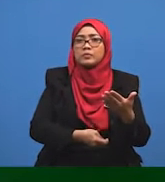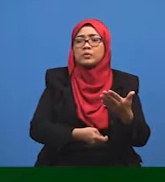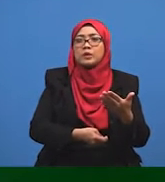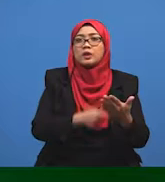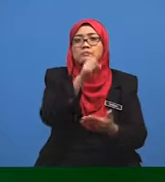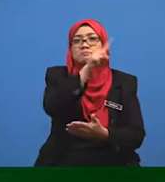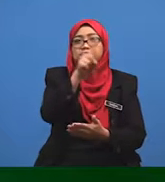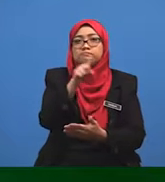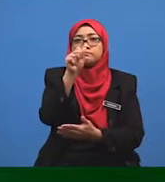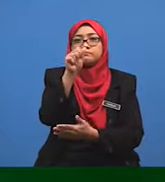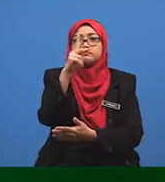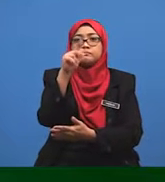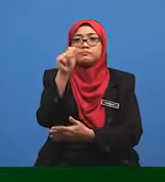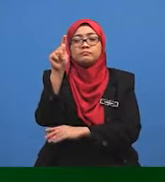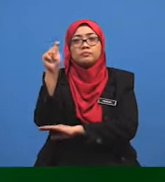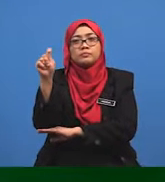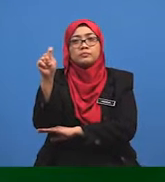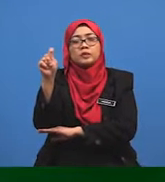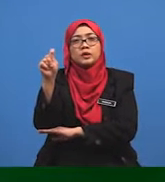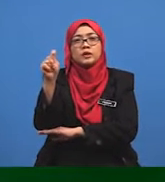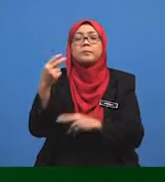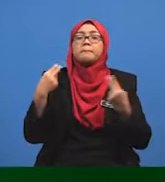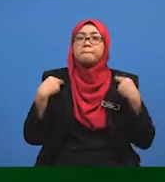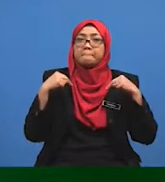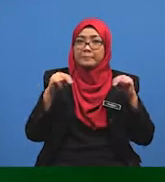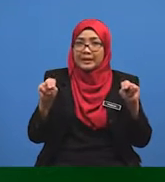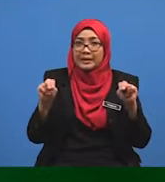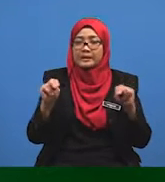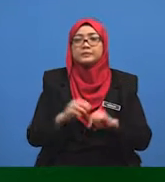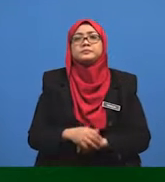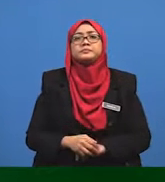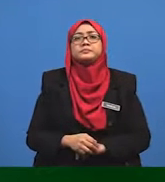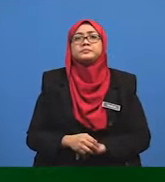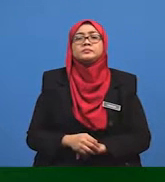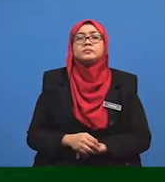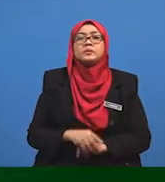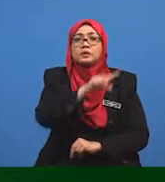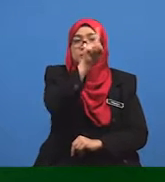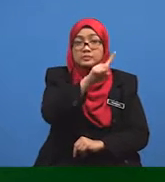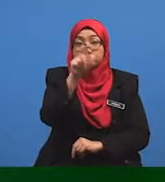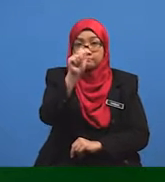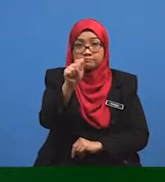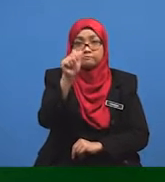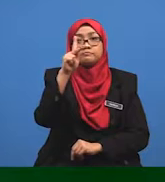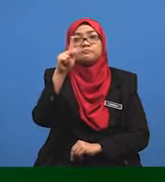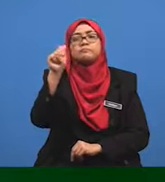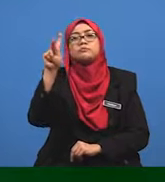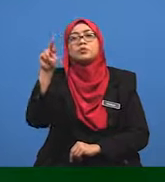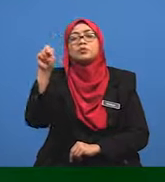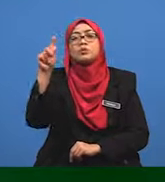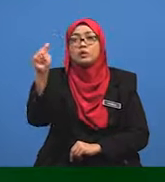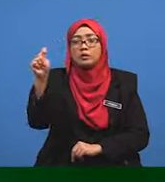perniagaan. Mengeluarkan zakat bila sudah cukup haul dan nisab. Zakat wajib dikeluarkan